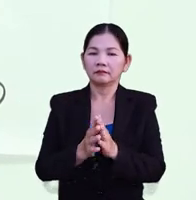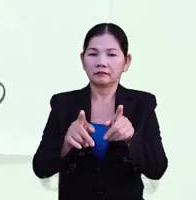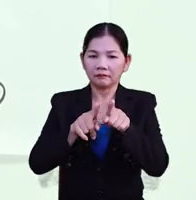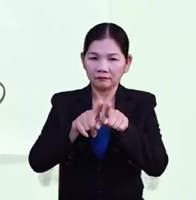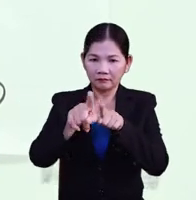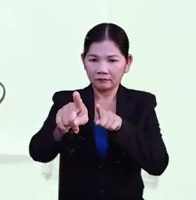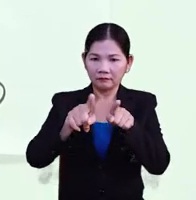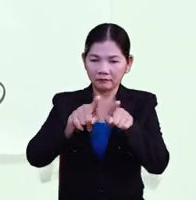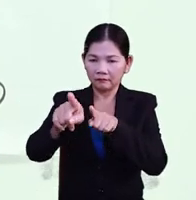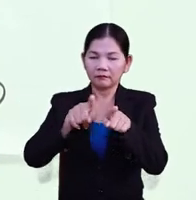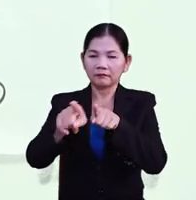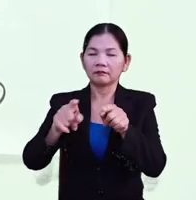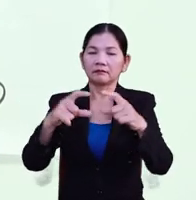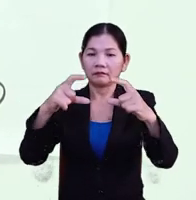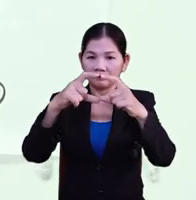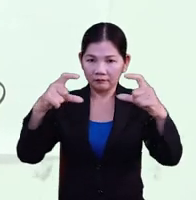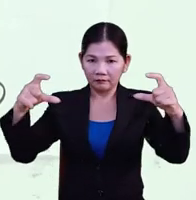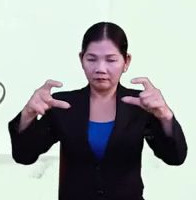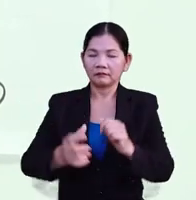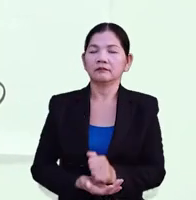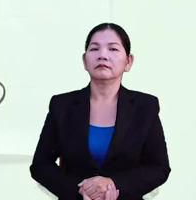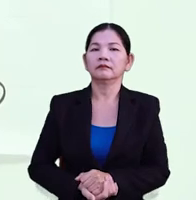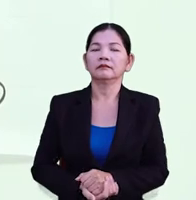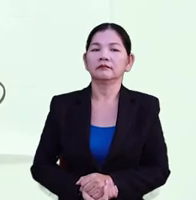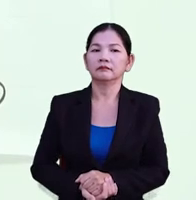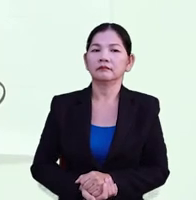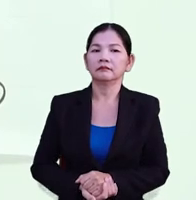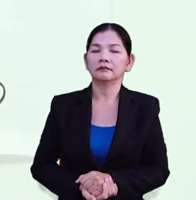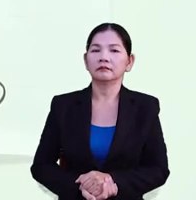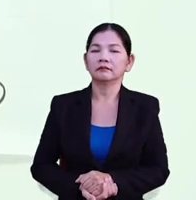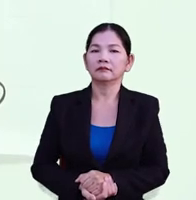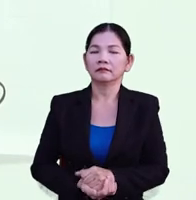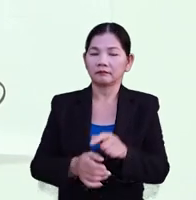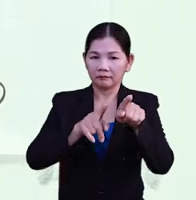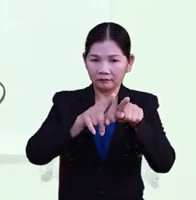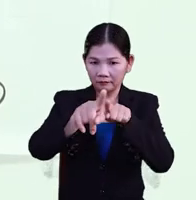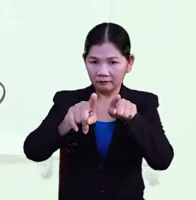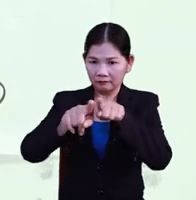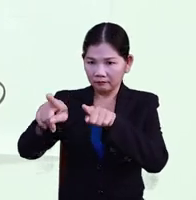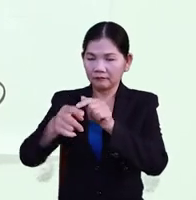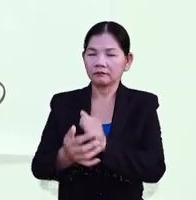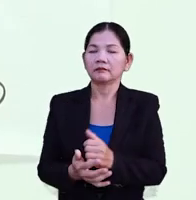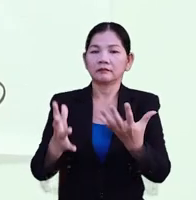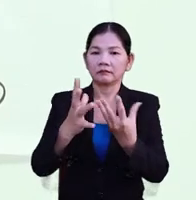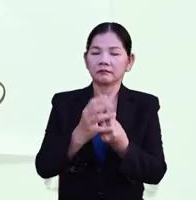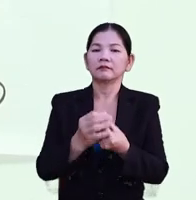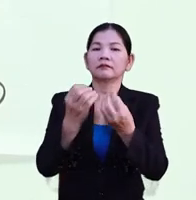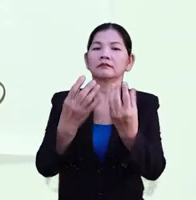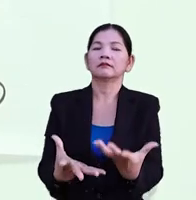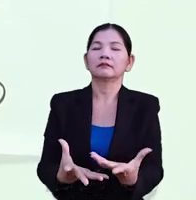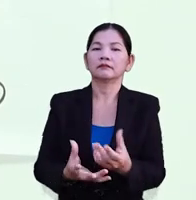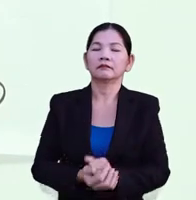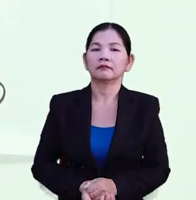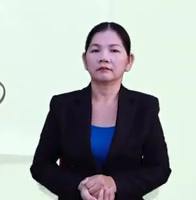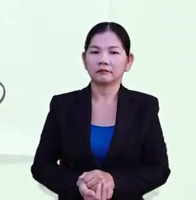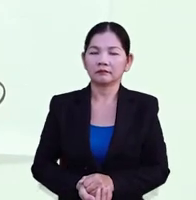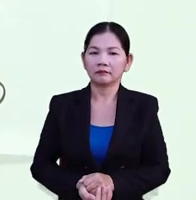ងលើស្លាកហ្នឹងណាកូនណាចាអញ្ចឹងមានព្រួញទាំងអស់មានចំនួនប្រមាណ